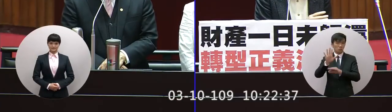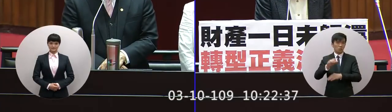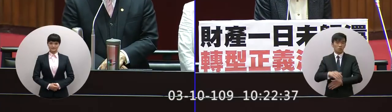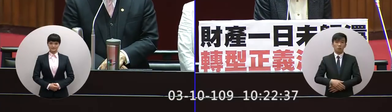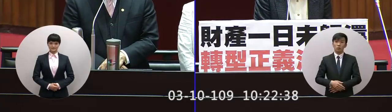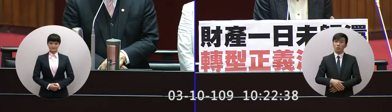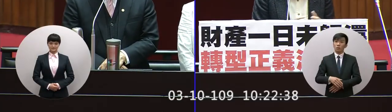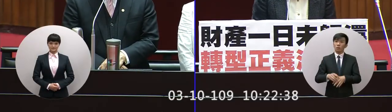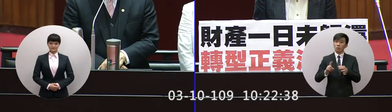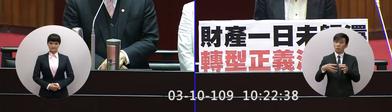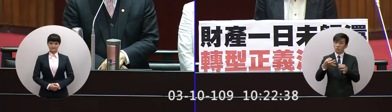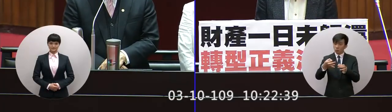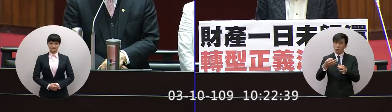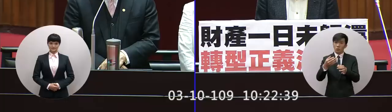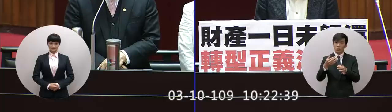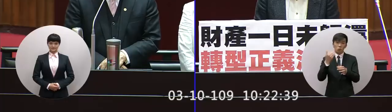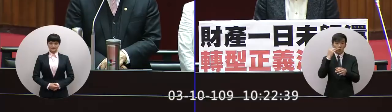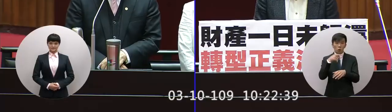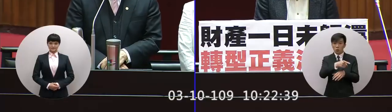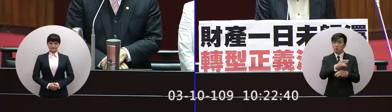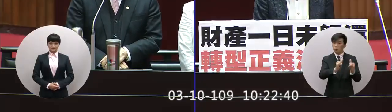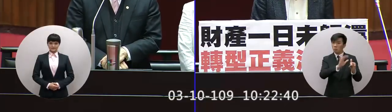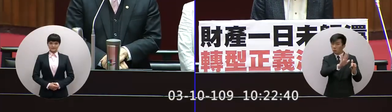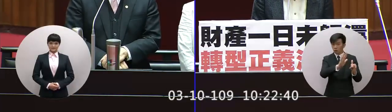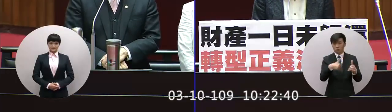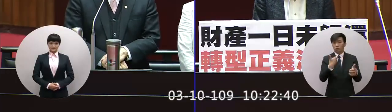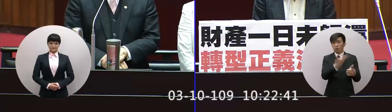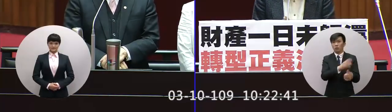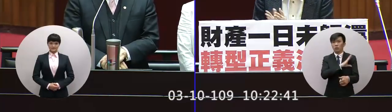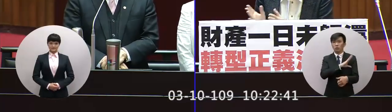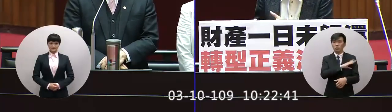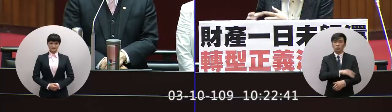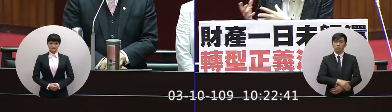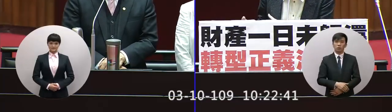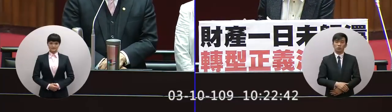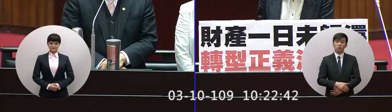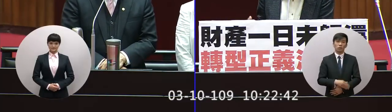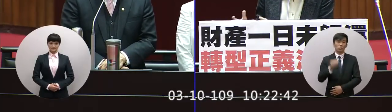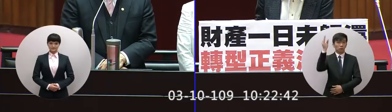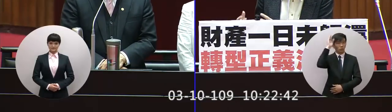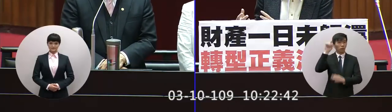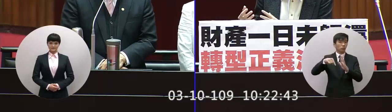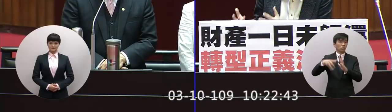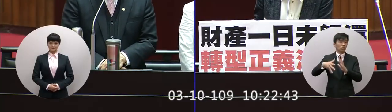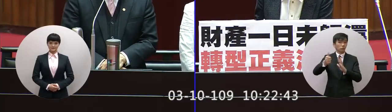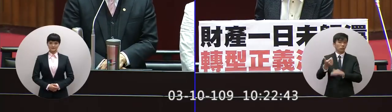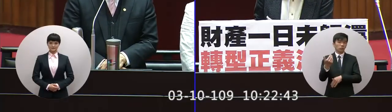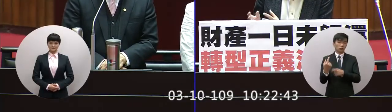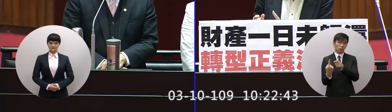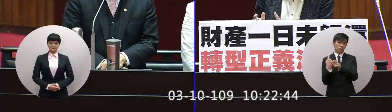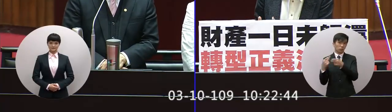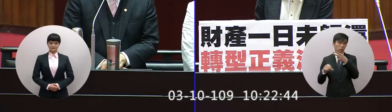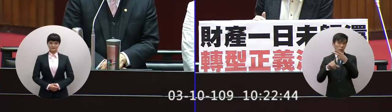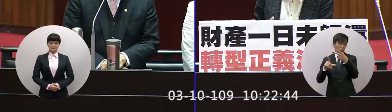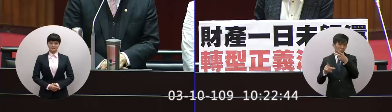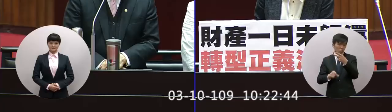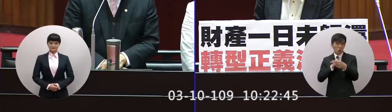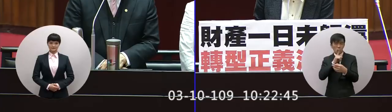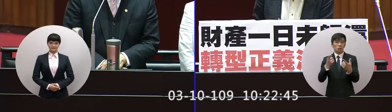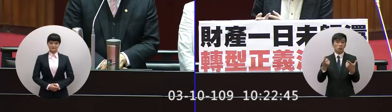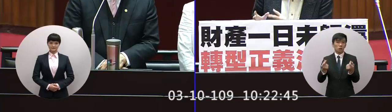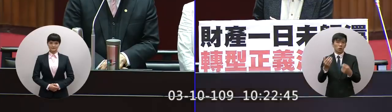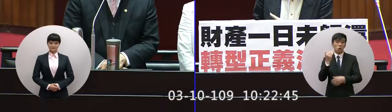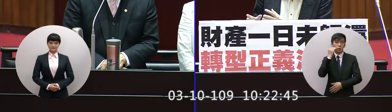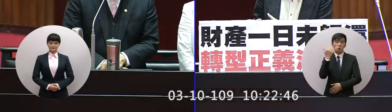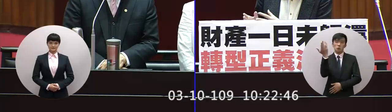产应该还给人家的就要还给人家。那苏院长您自己其实在去年2月的时候也同样有说，如果当年是受